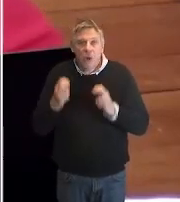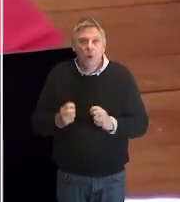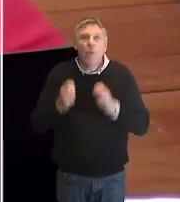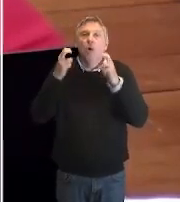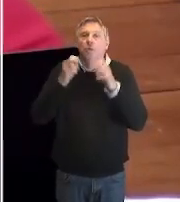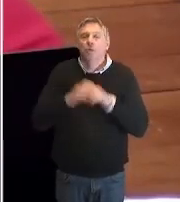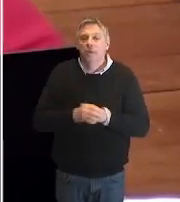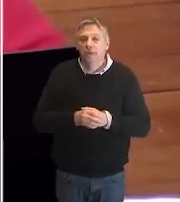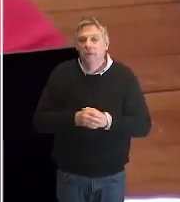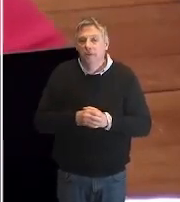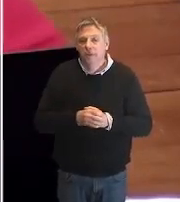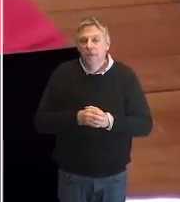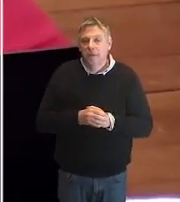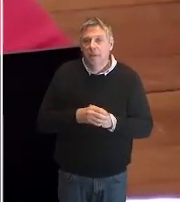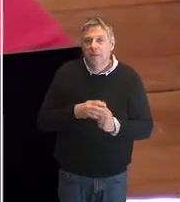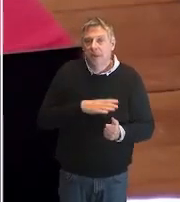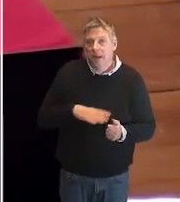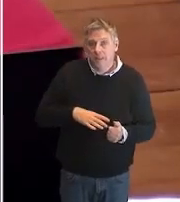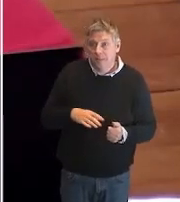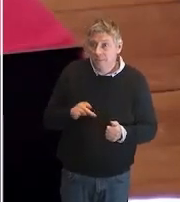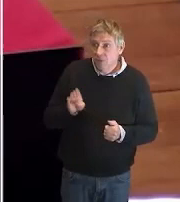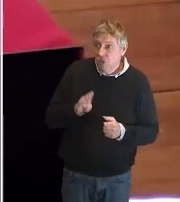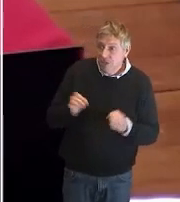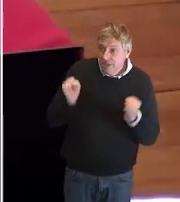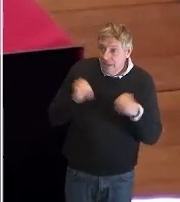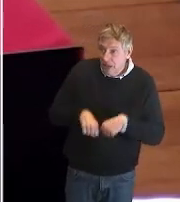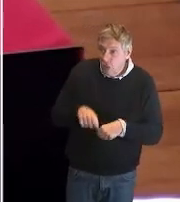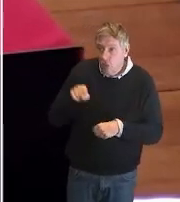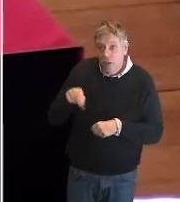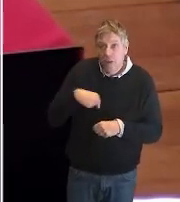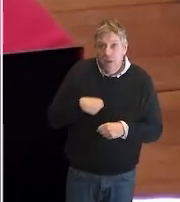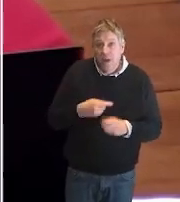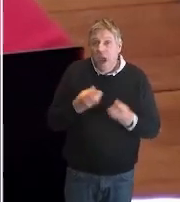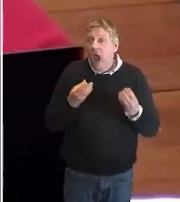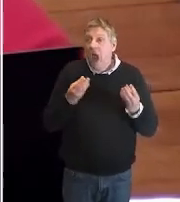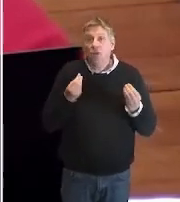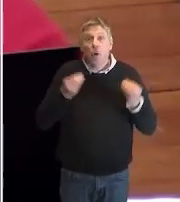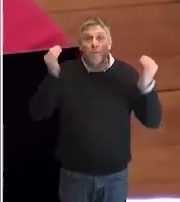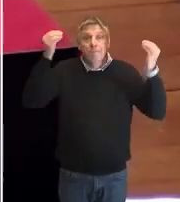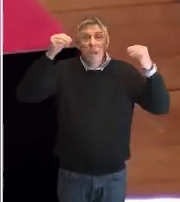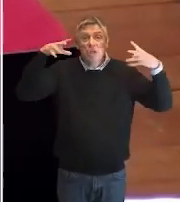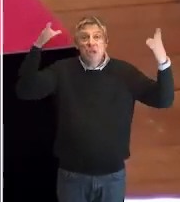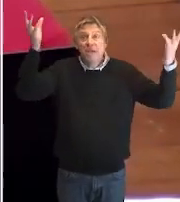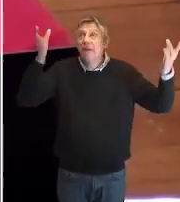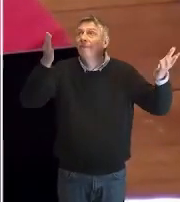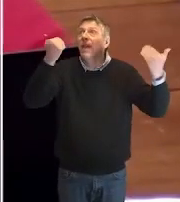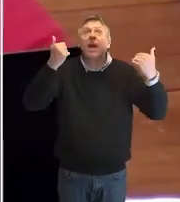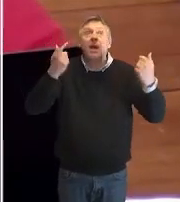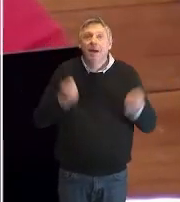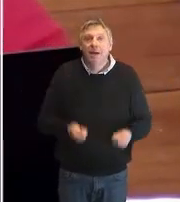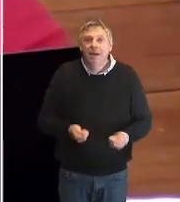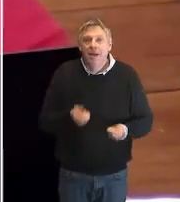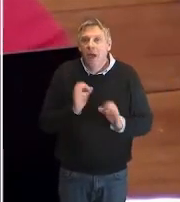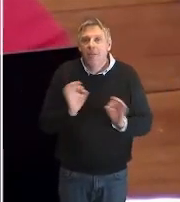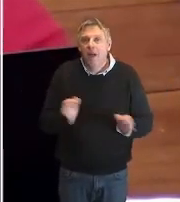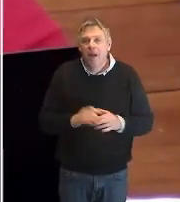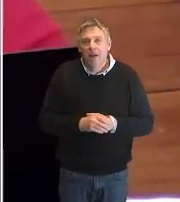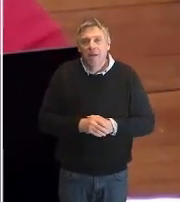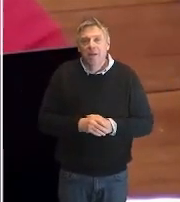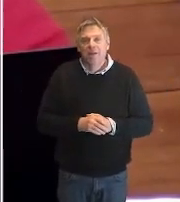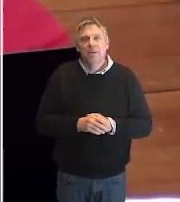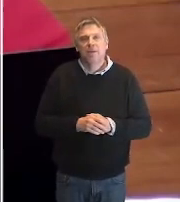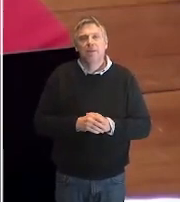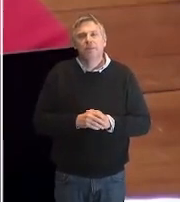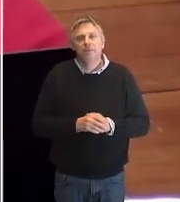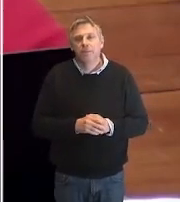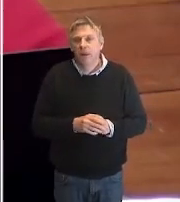nous sommes d'accord, Madame Bichet, c'est que effectivement, il n'y a pas d'argent magique. Et je pense que les Bordelais seront d'accord avec vous, il